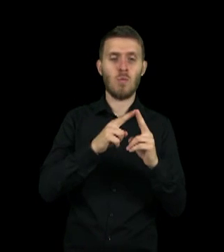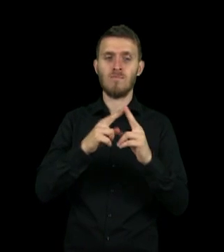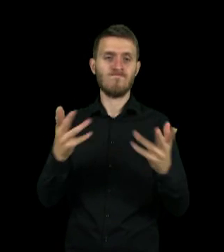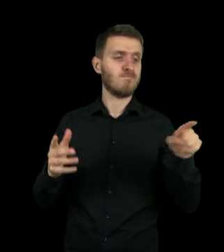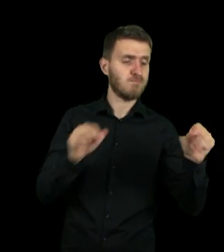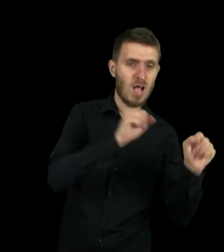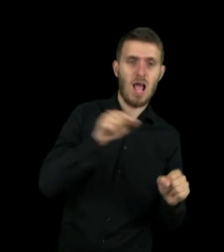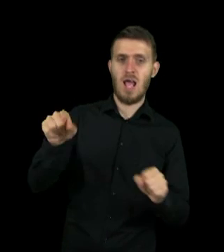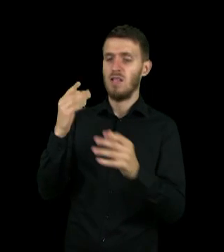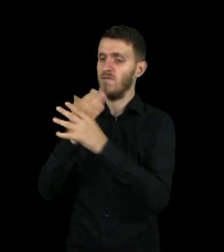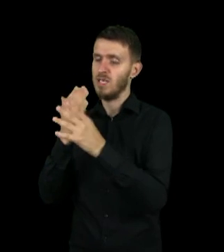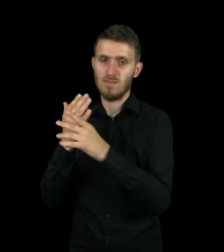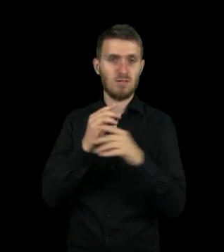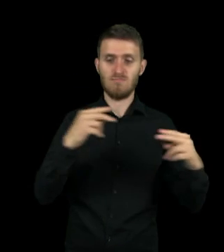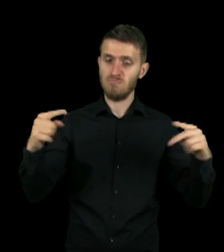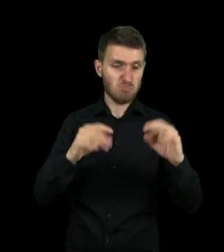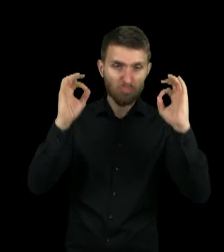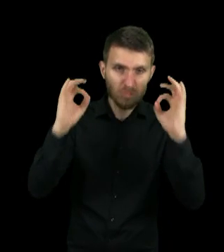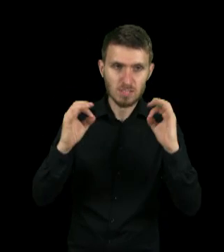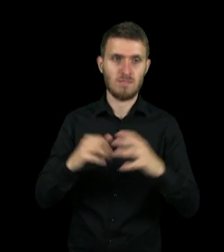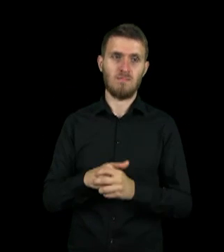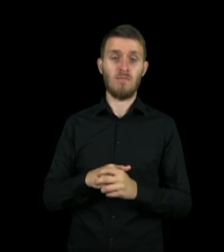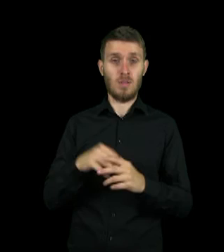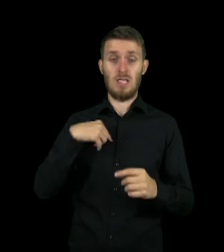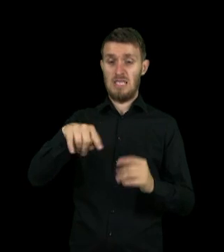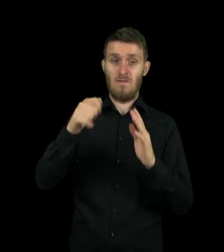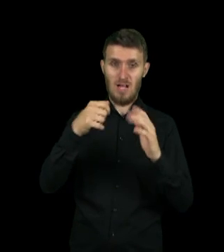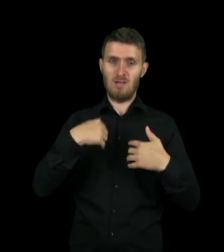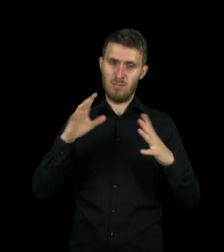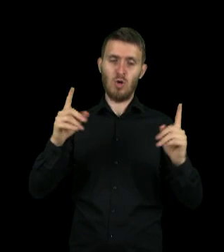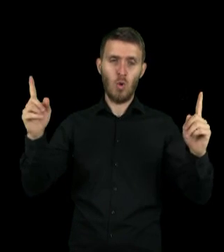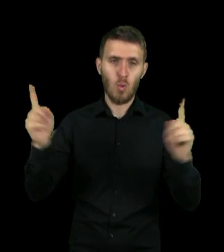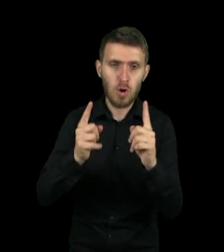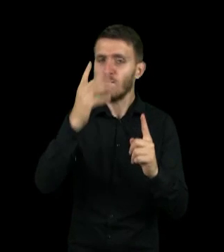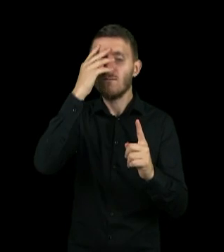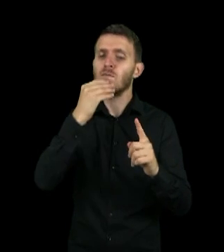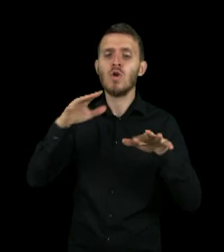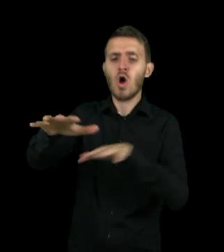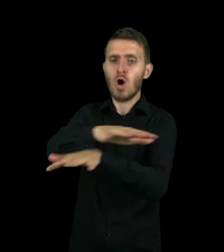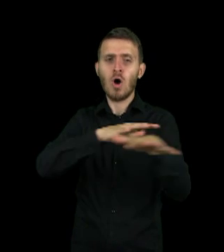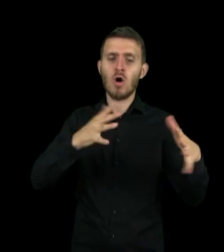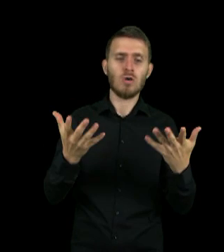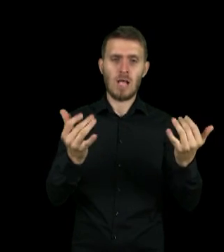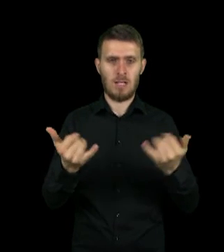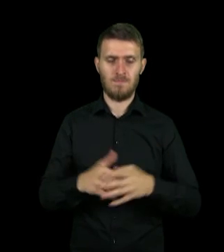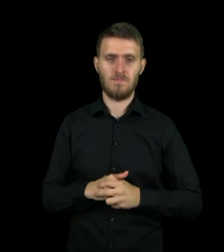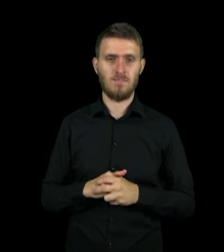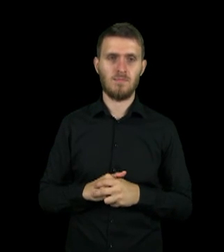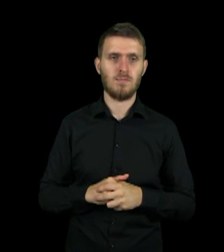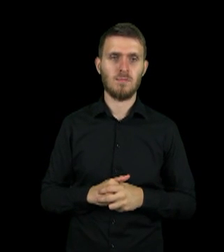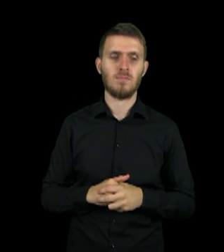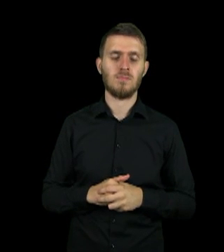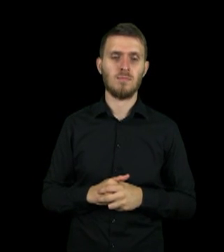i Dudzie dbają o systemy informatyczne o przestrzeganie umów